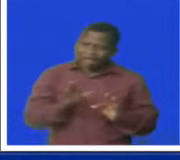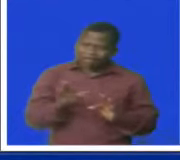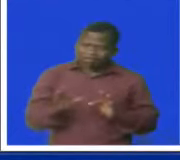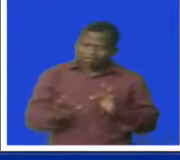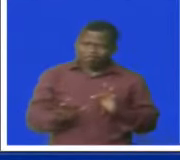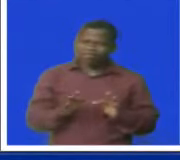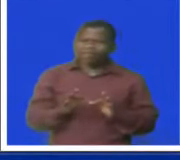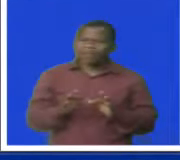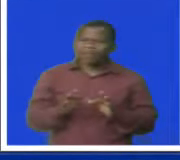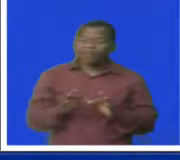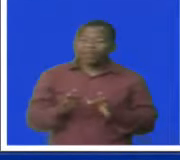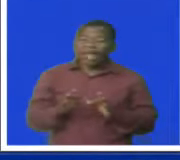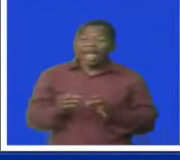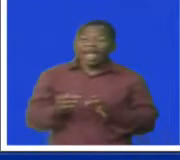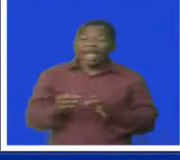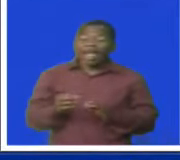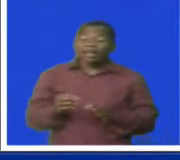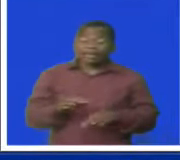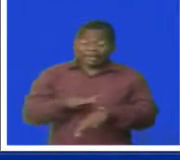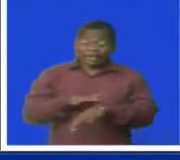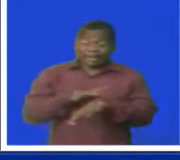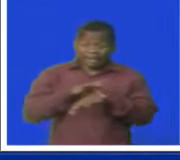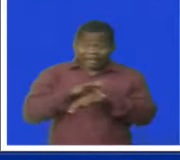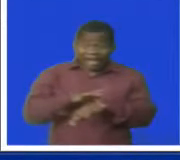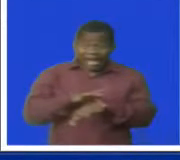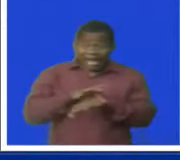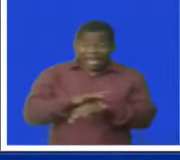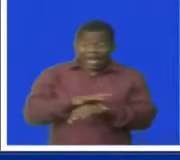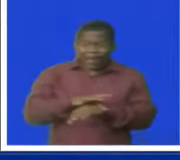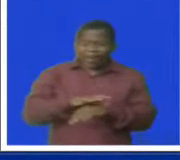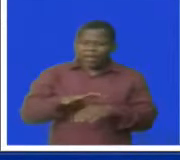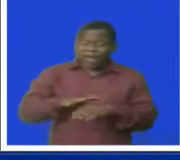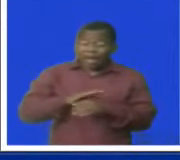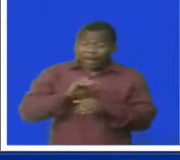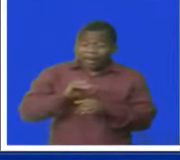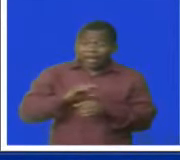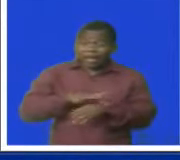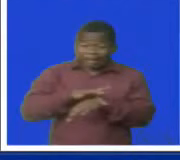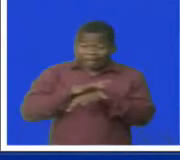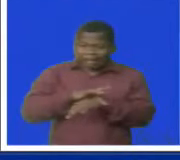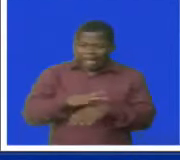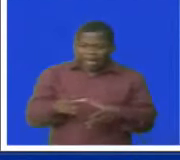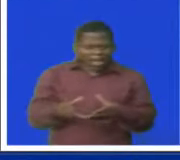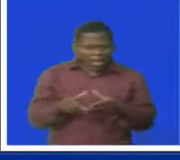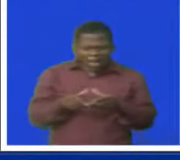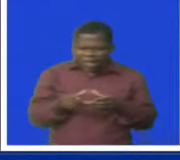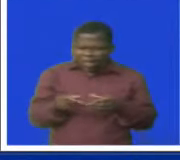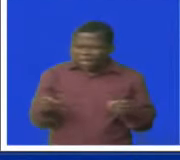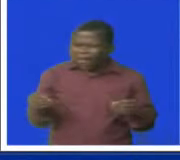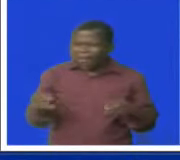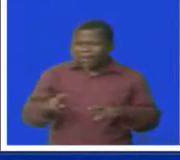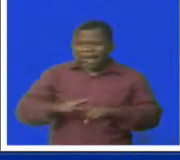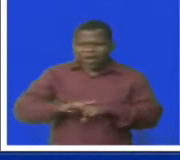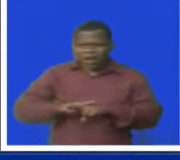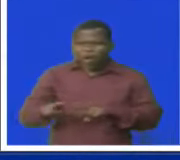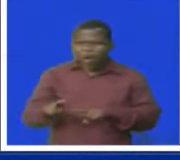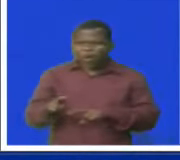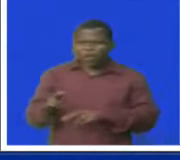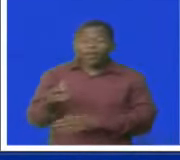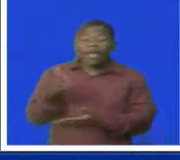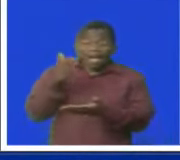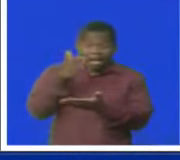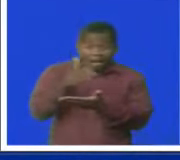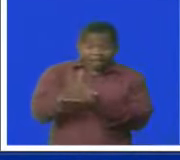letingelapheke letitasinika inkeli. Kodwa na angikhumbuli kusho lo ukuthi uthi Jesu naye litamehlula le tifo